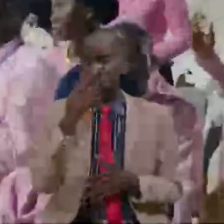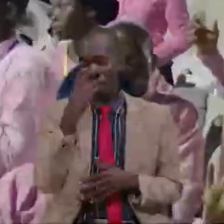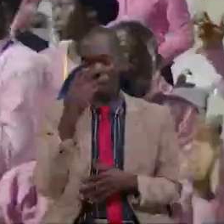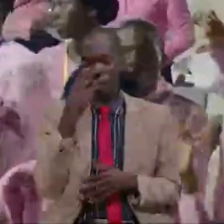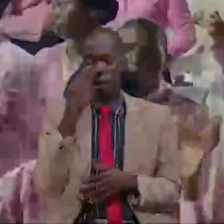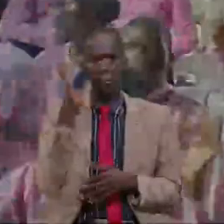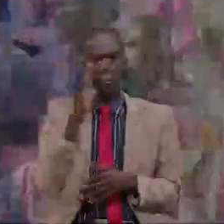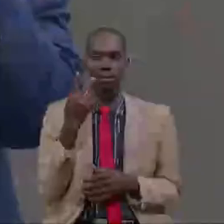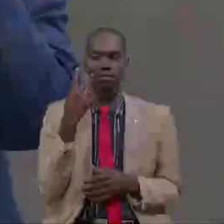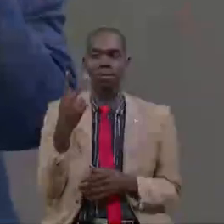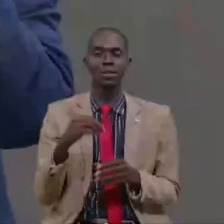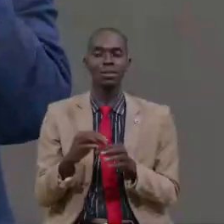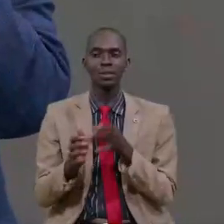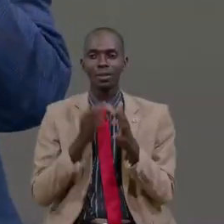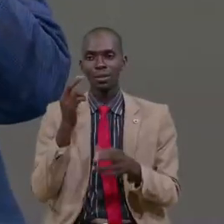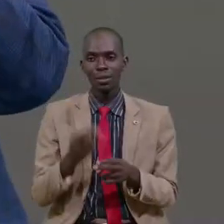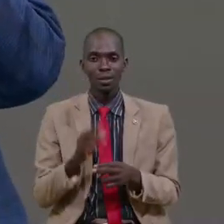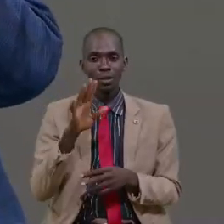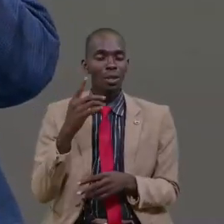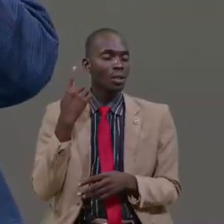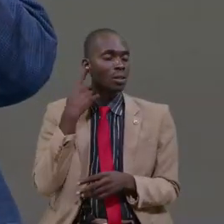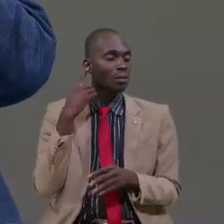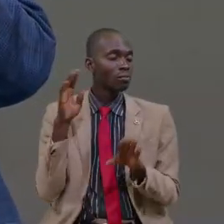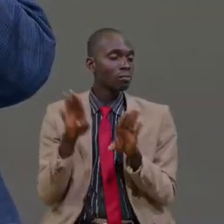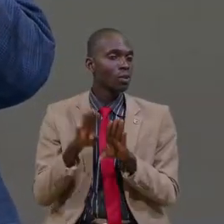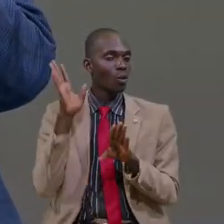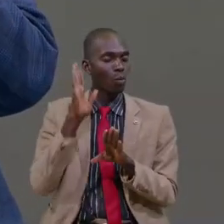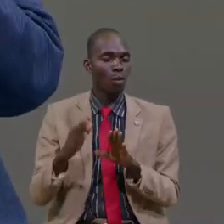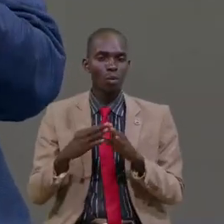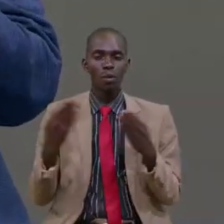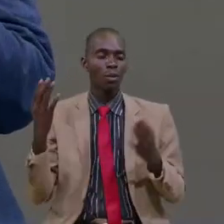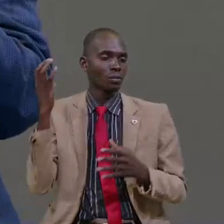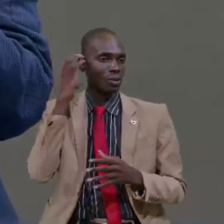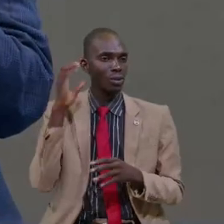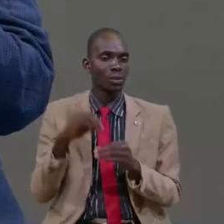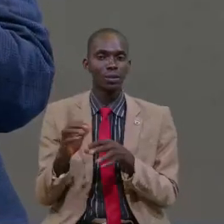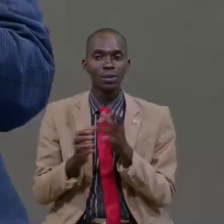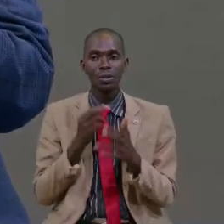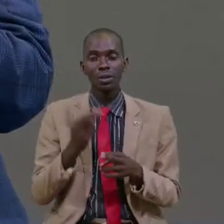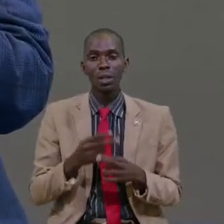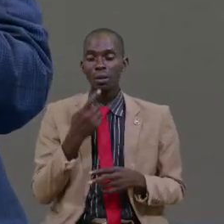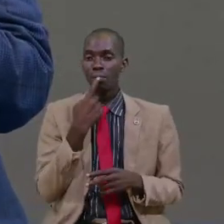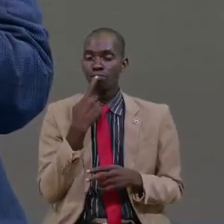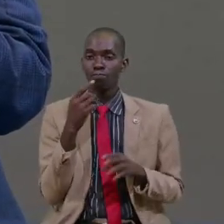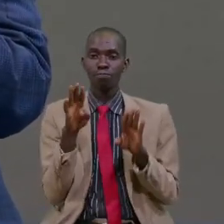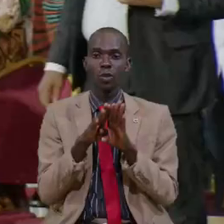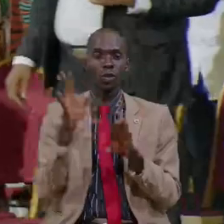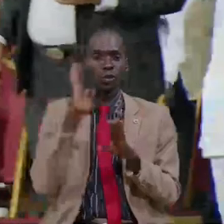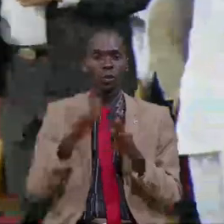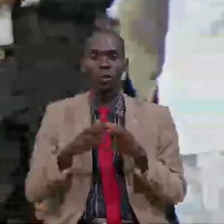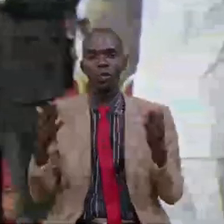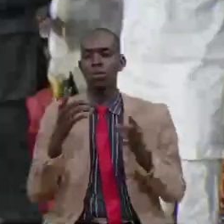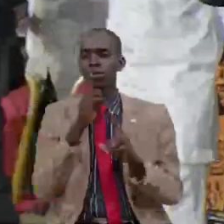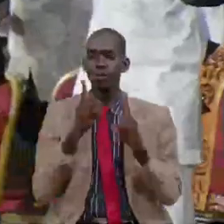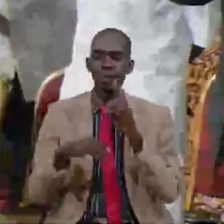yeux aveugles vont voir. Tes oreilles sourdes vont entendre. Ta langue